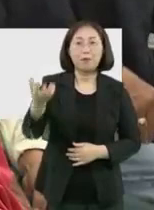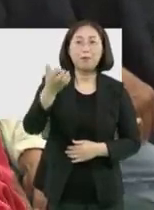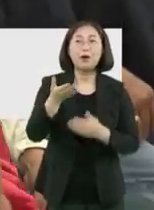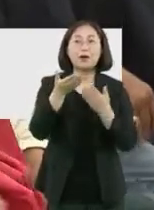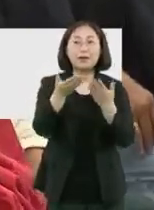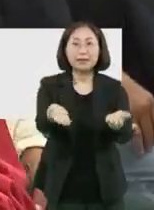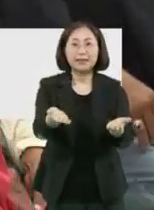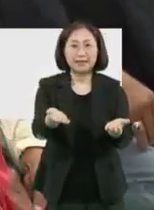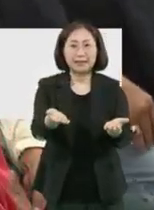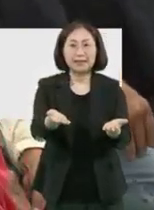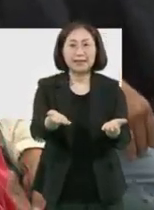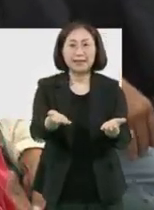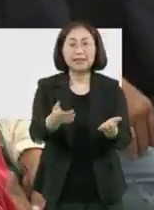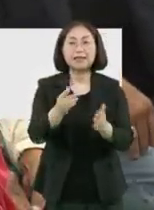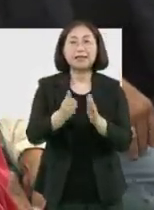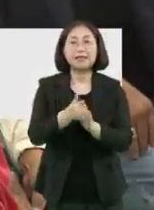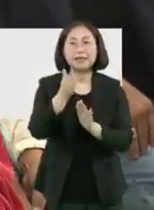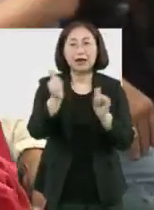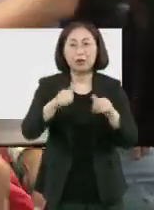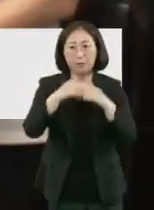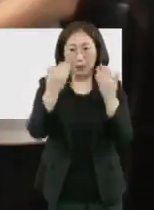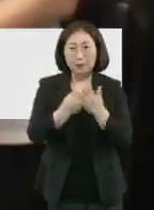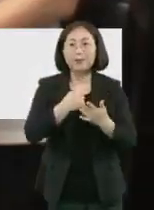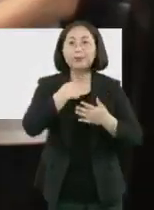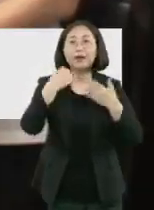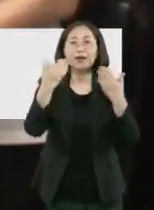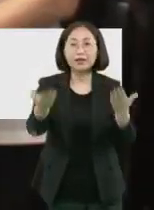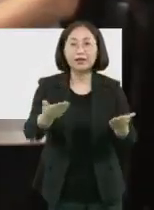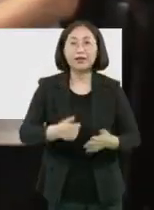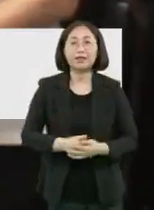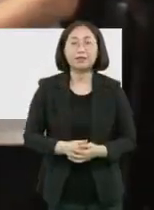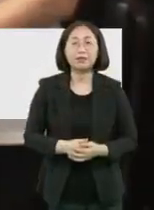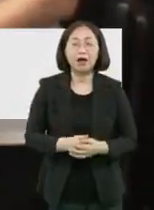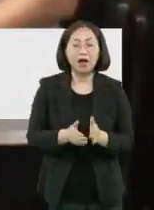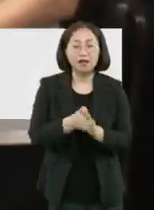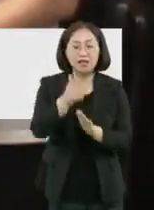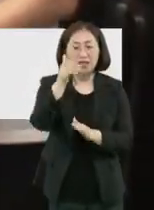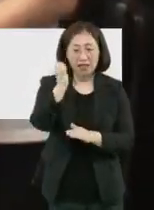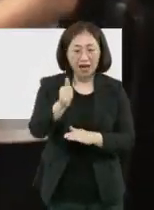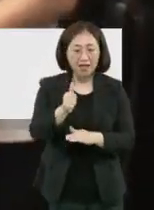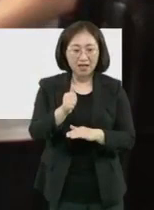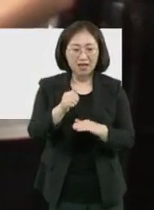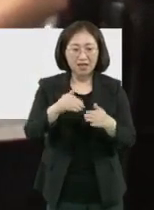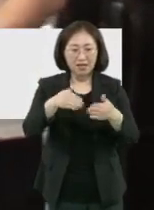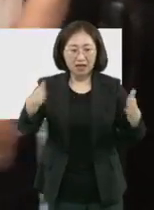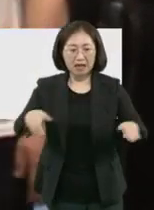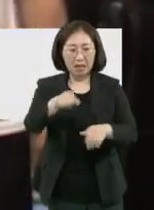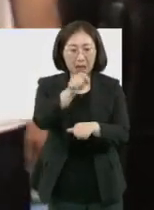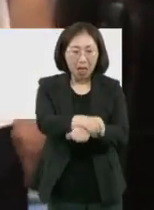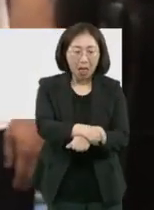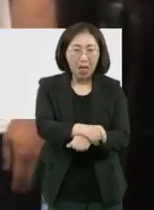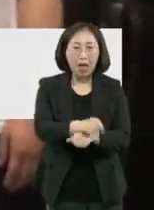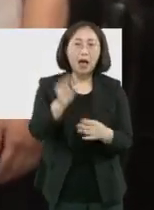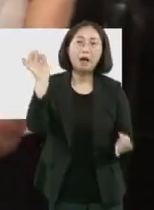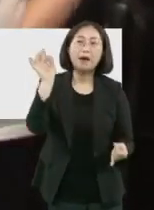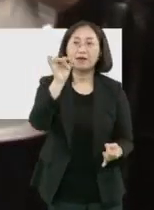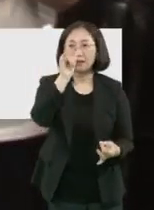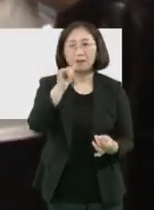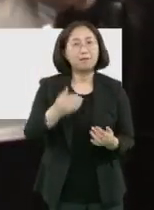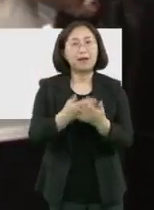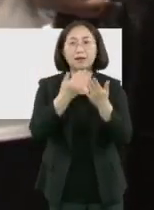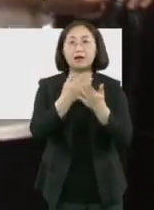시장으로 모든 열정을 다 바쳐서 시장의 책상에 앉아있으면 당긴 발전이 되지